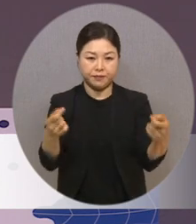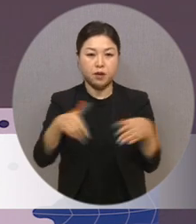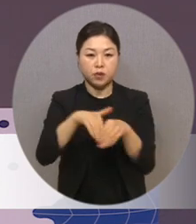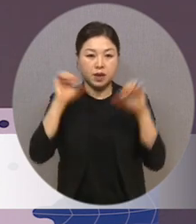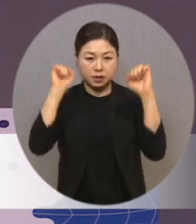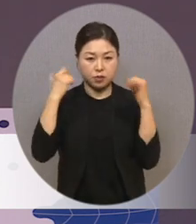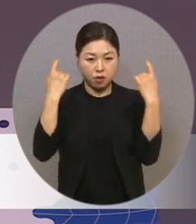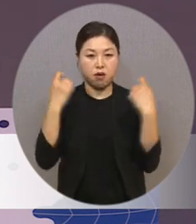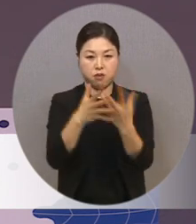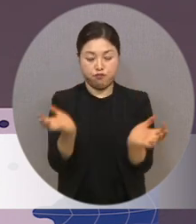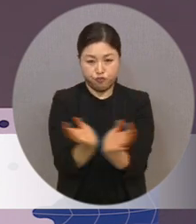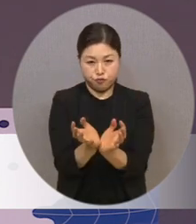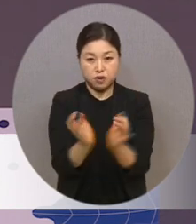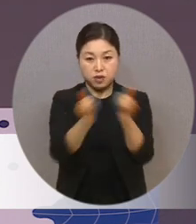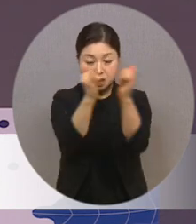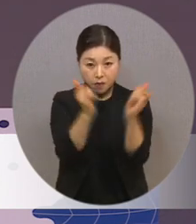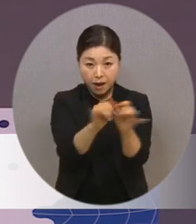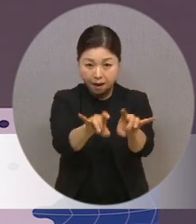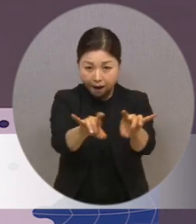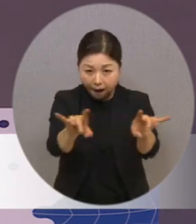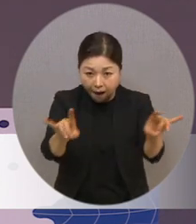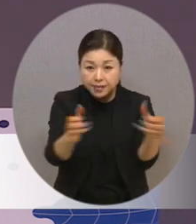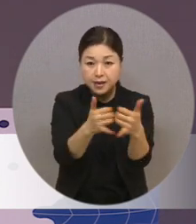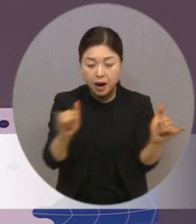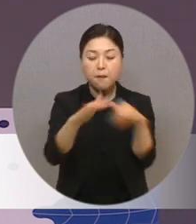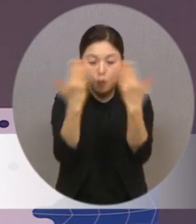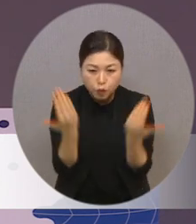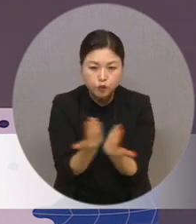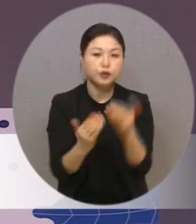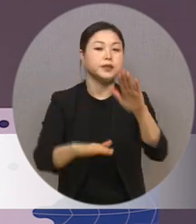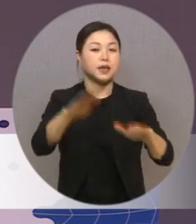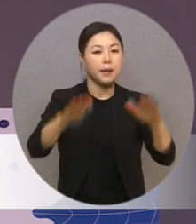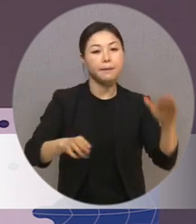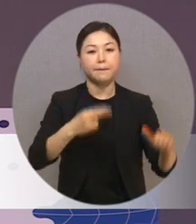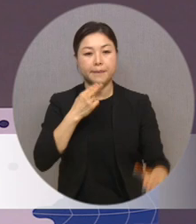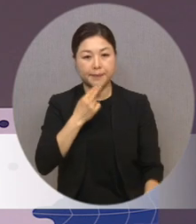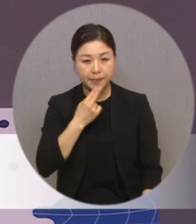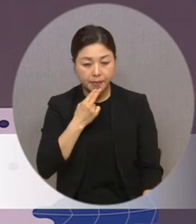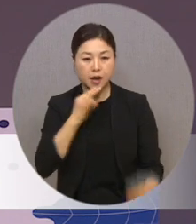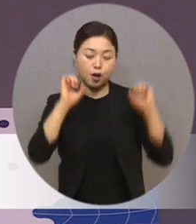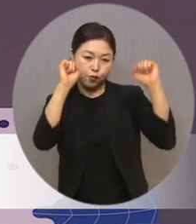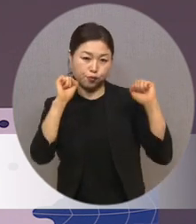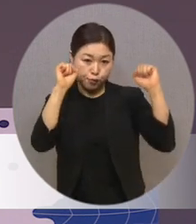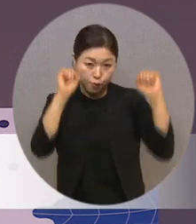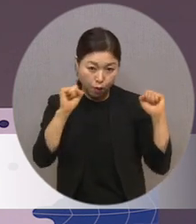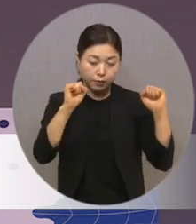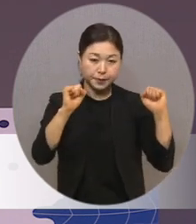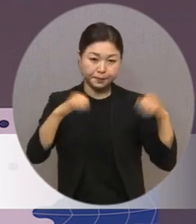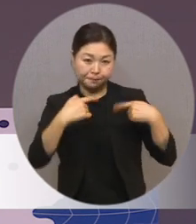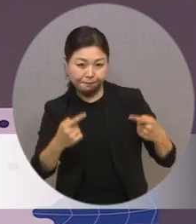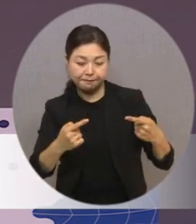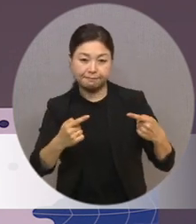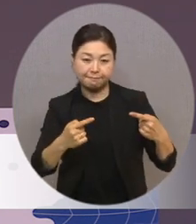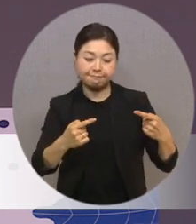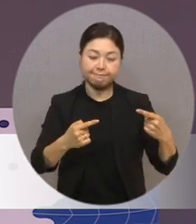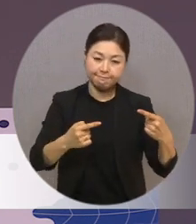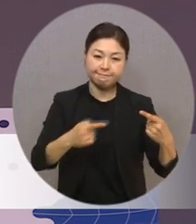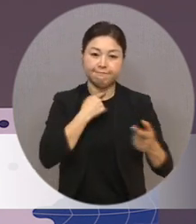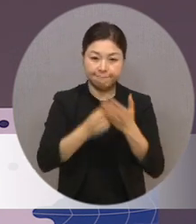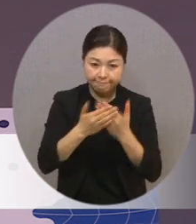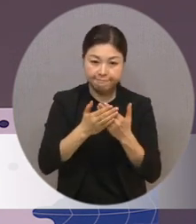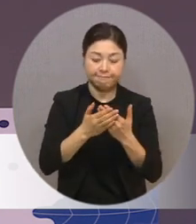문화체육관광부는 사회 구성원이라면 누구나 차별 없이 스포츠를 누리고 즐기는